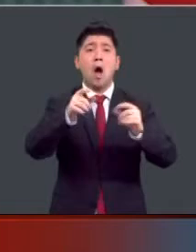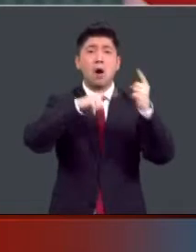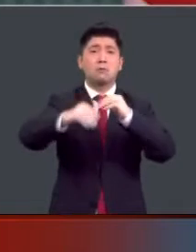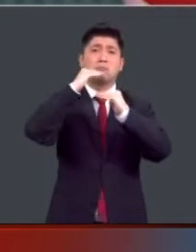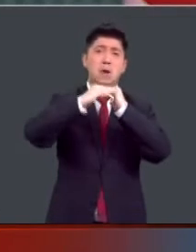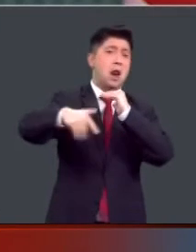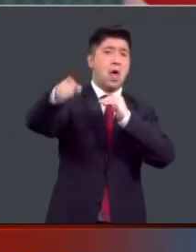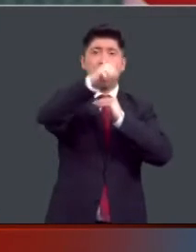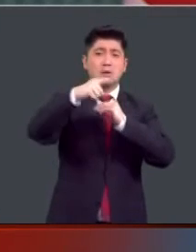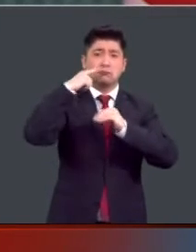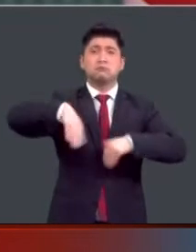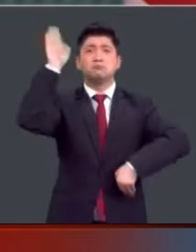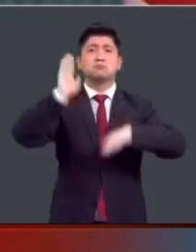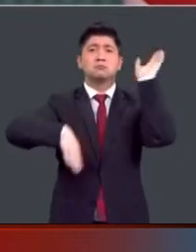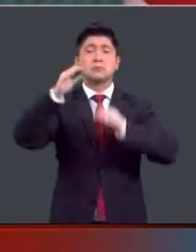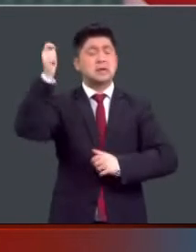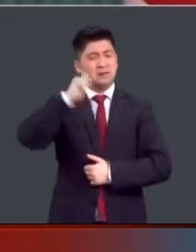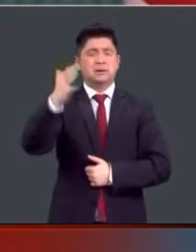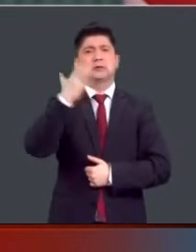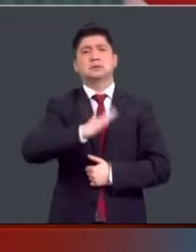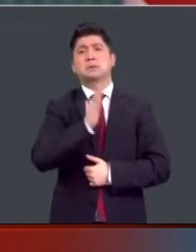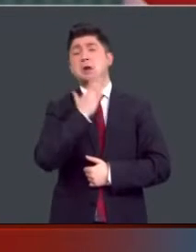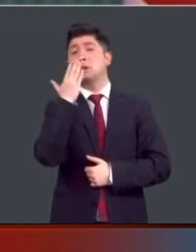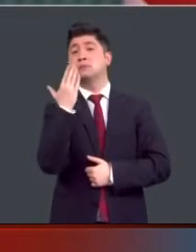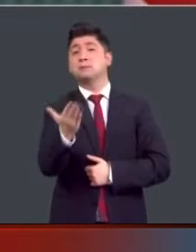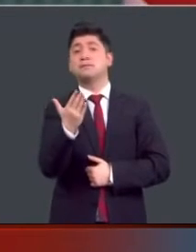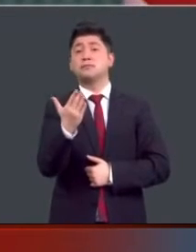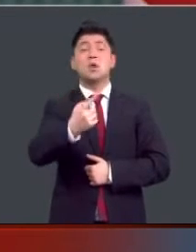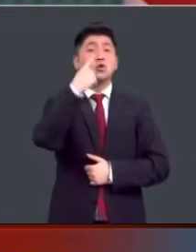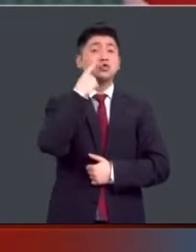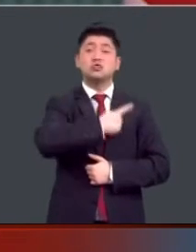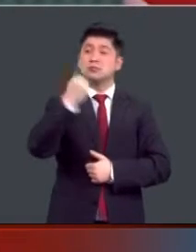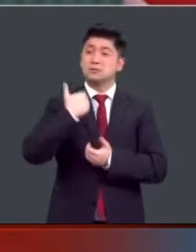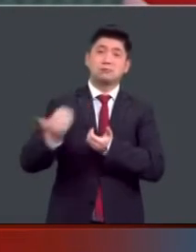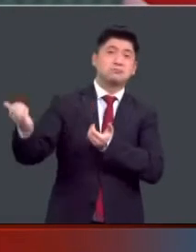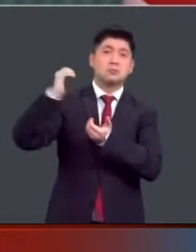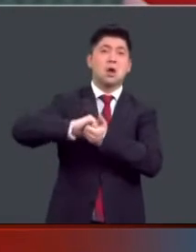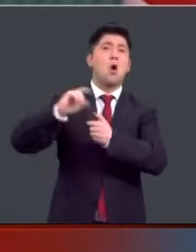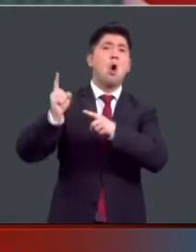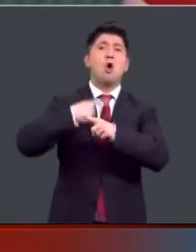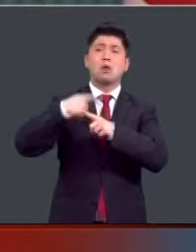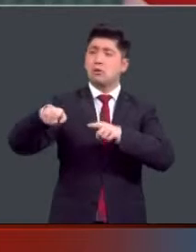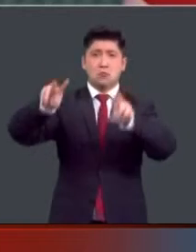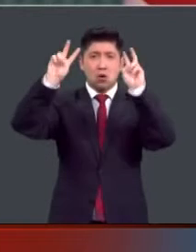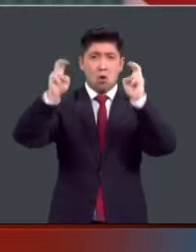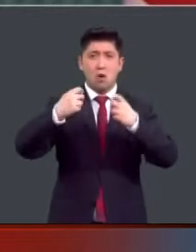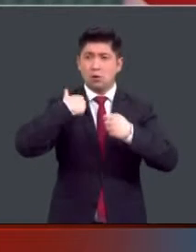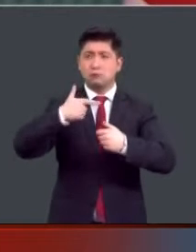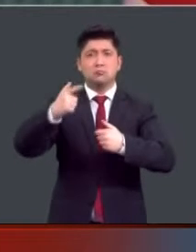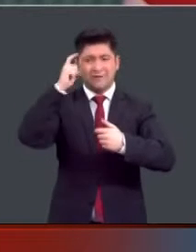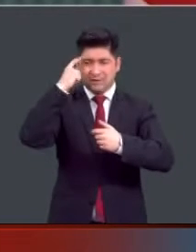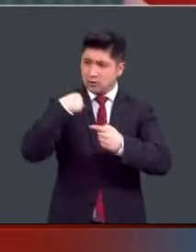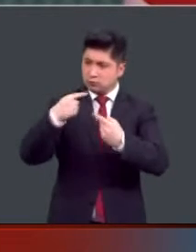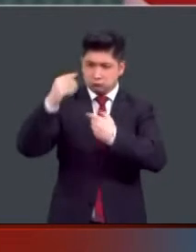milletin takdirine sunulması gerekir Cumhur ittifakında ki ortağımız da bu konuda bir